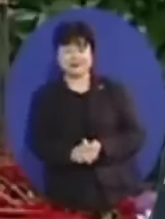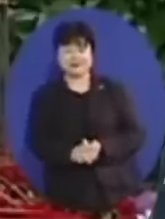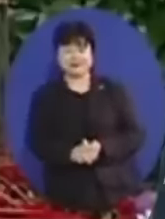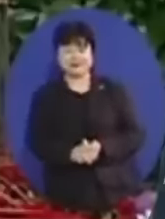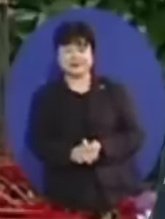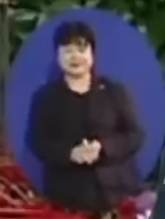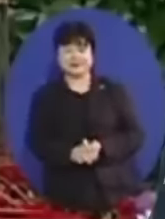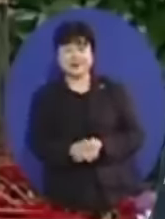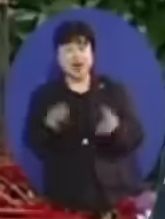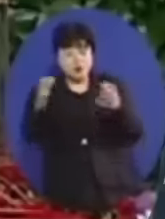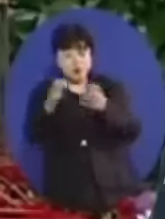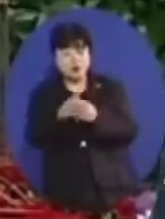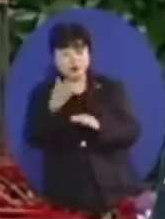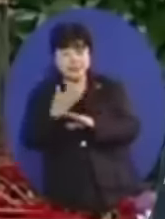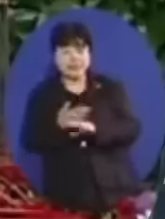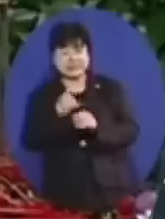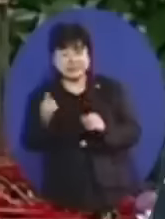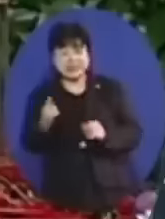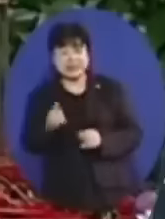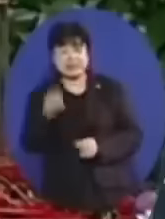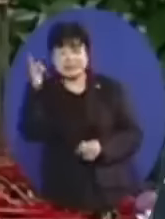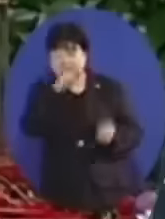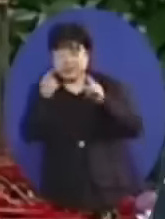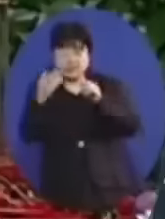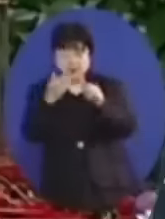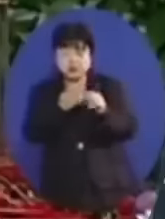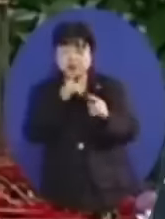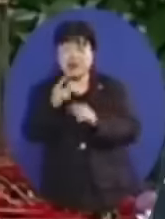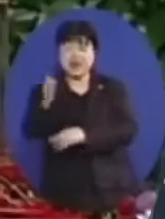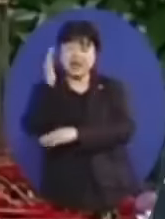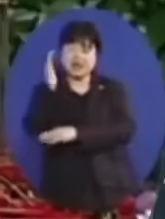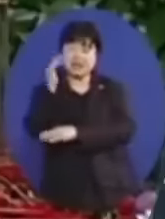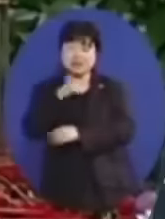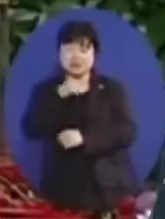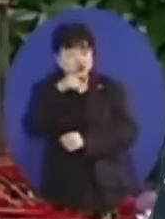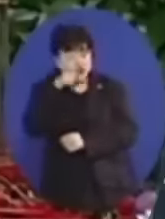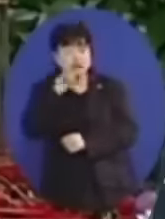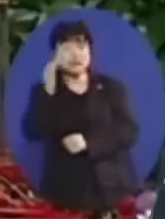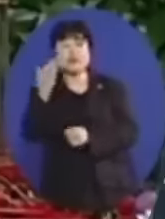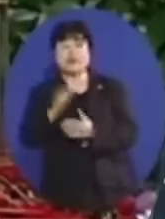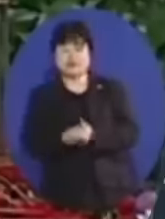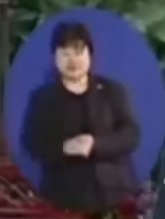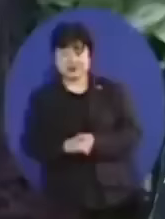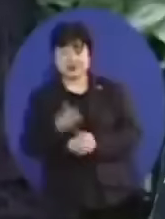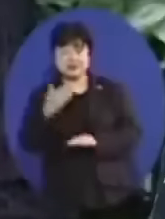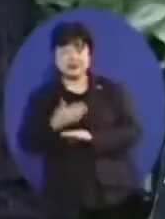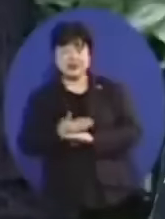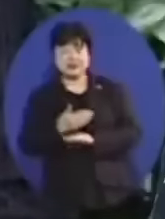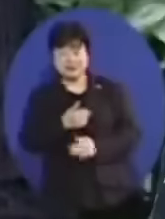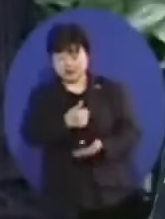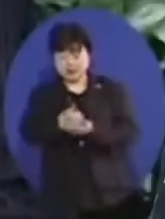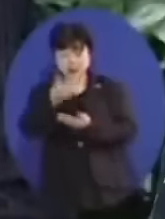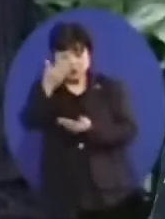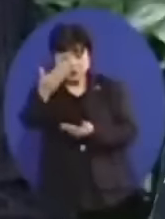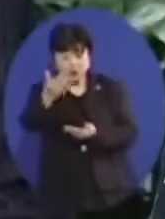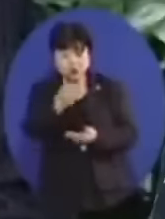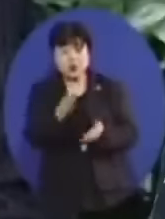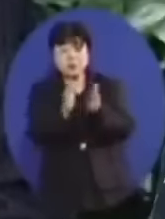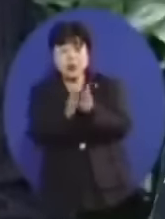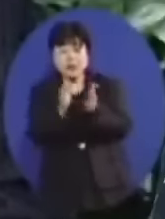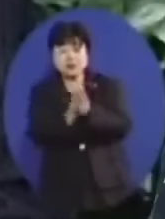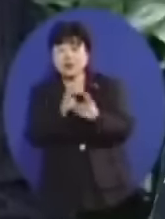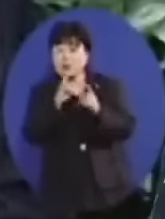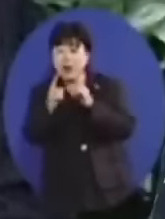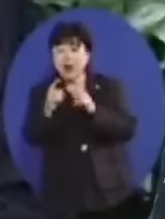남 모여가지고서 남 상처주는 이야기 하는 것이 취미입니다. 남 칭찬하고 남 잘한다고 박수치는